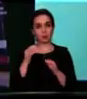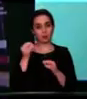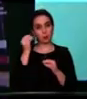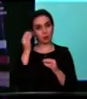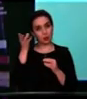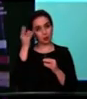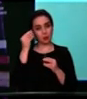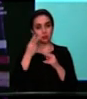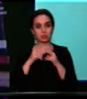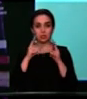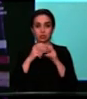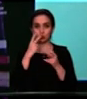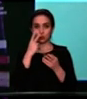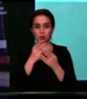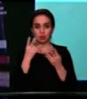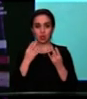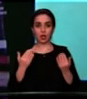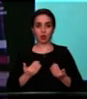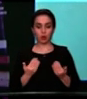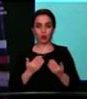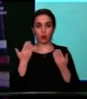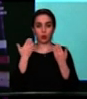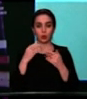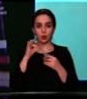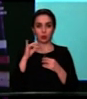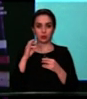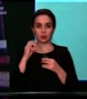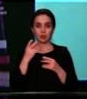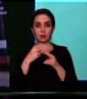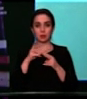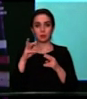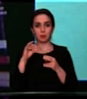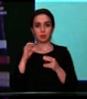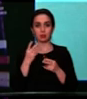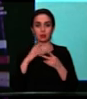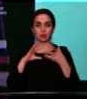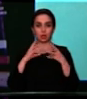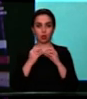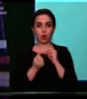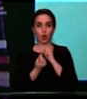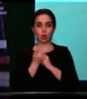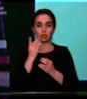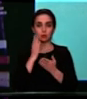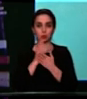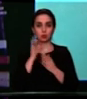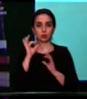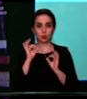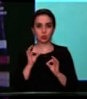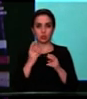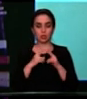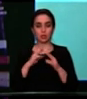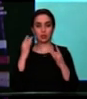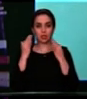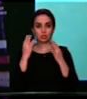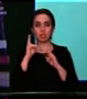ko'ring. Hayotning anorganik moddalardan abiogen molekulyar evolyutsiya natijasida hosil bo'lishi to'g'risidagi